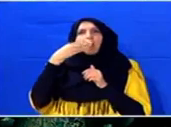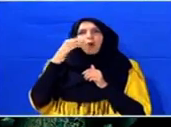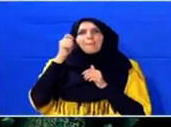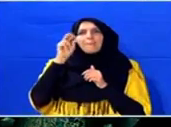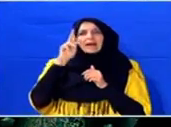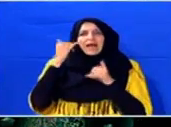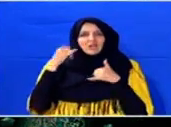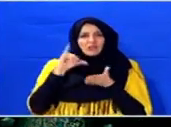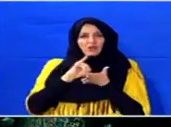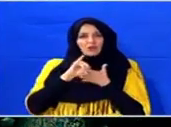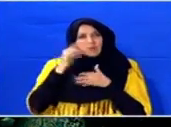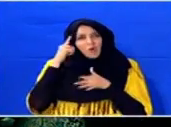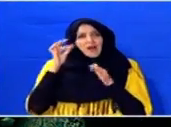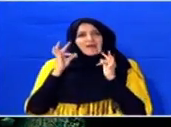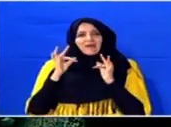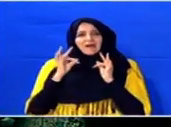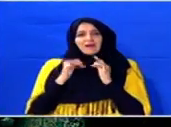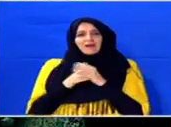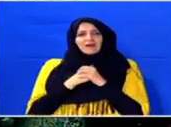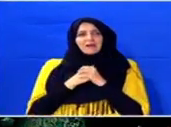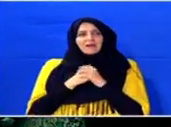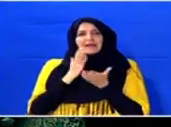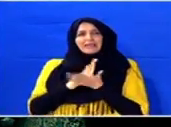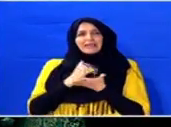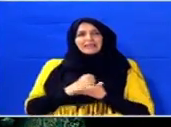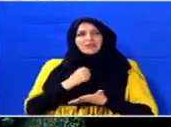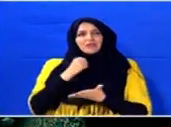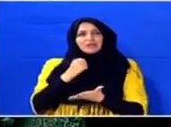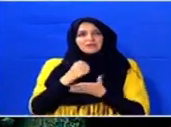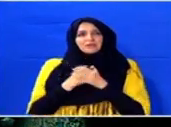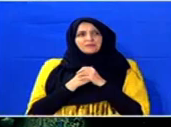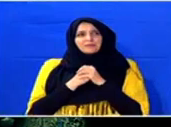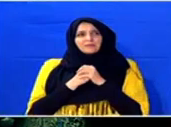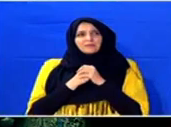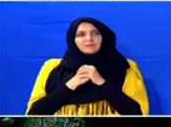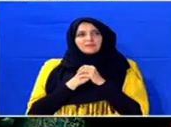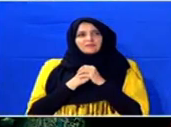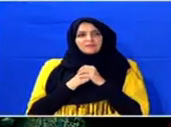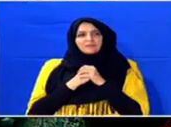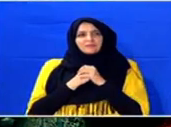الاولى بالميرات ومساله اخرى دكتور بالنسبه